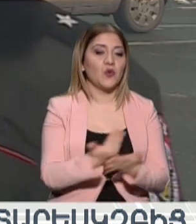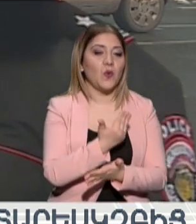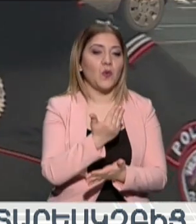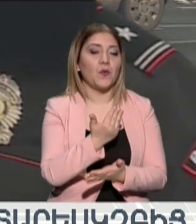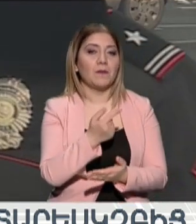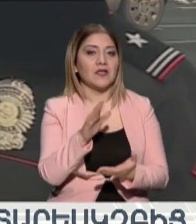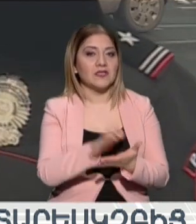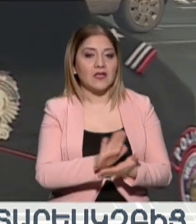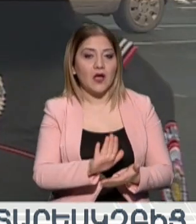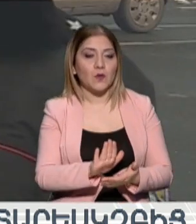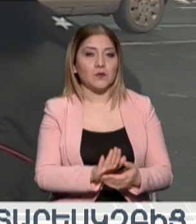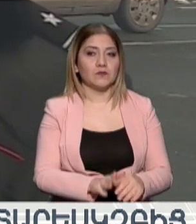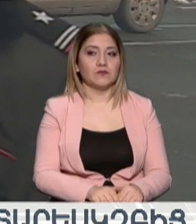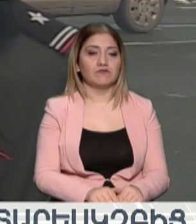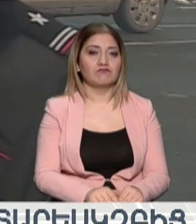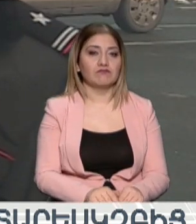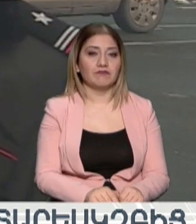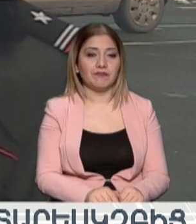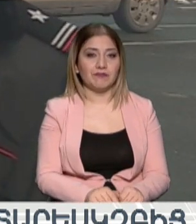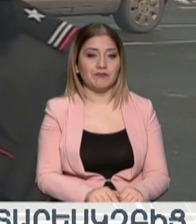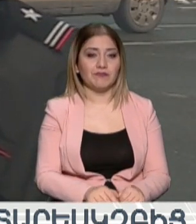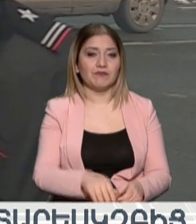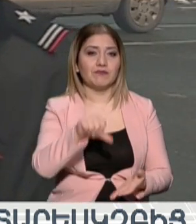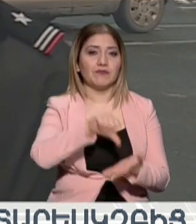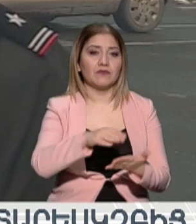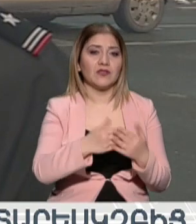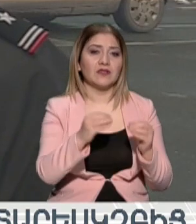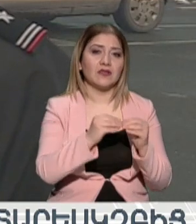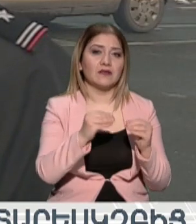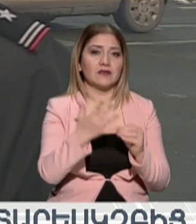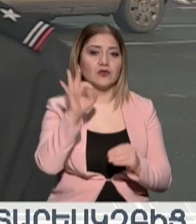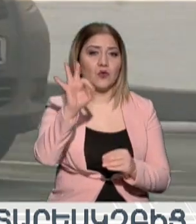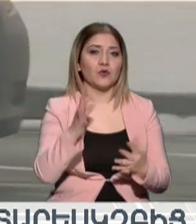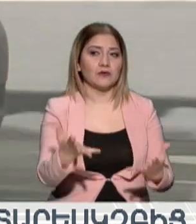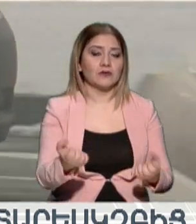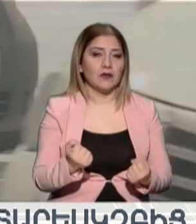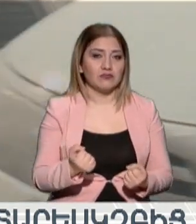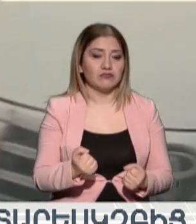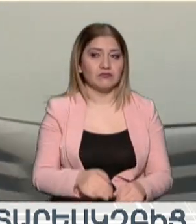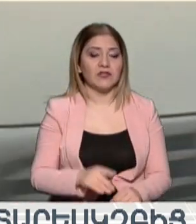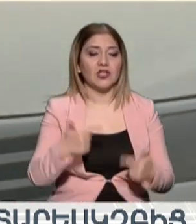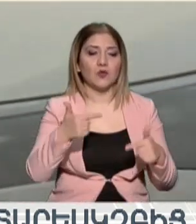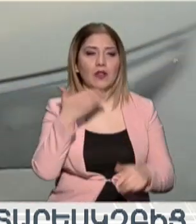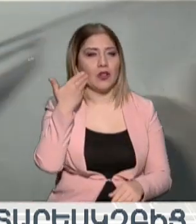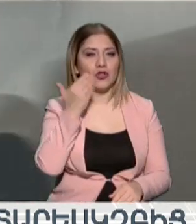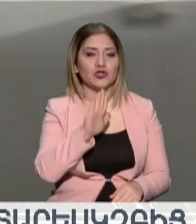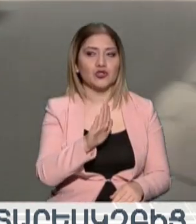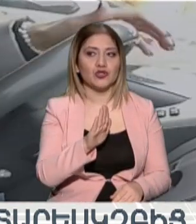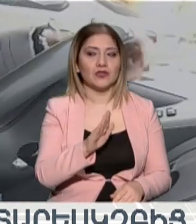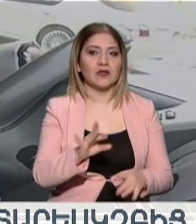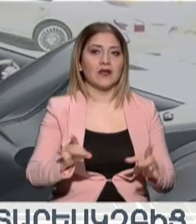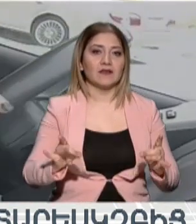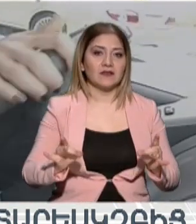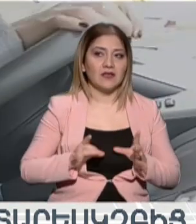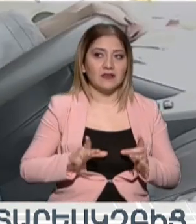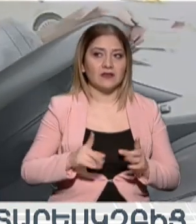կարողության ոչմը նրանով են պայմանավորված, ստանում է մասնակիցների 10-15%-ը։ Քննությունը հեշտերից չէ, լարվածությանը գումարվում են